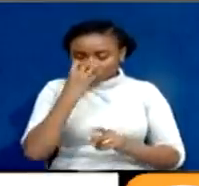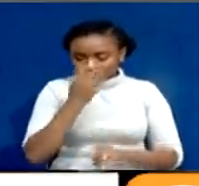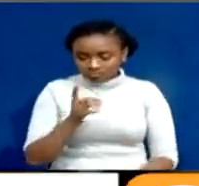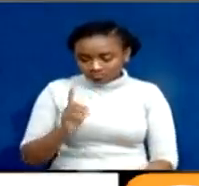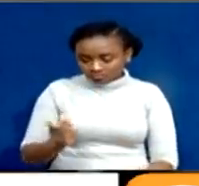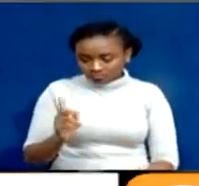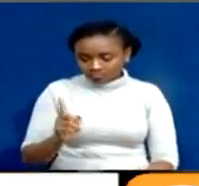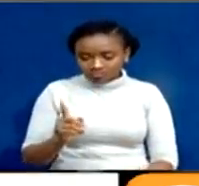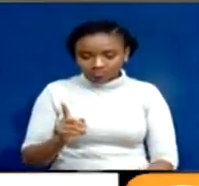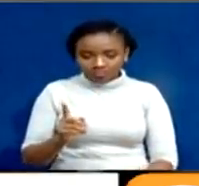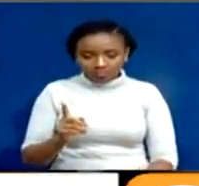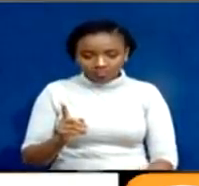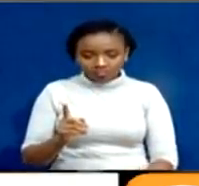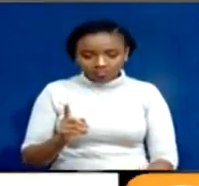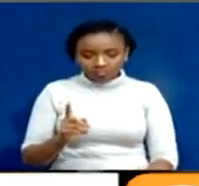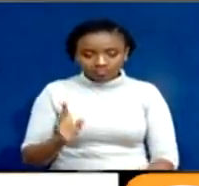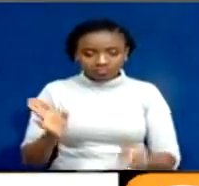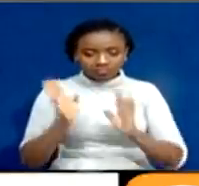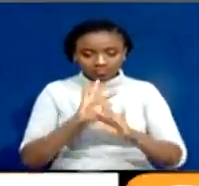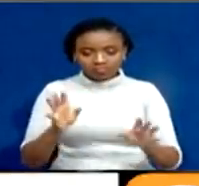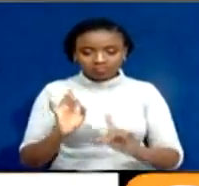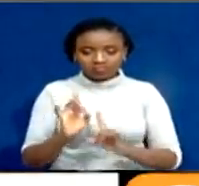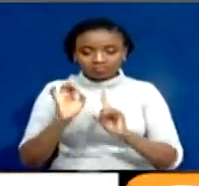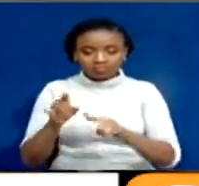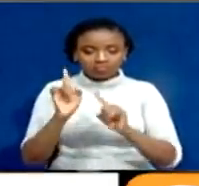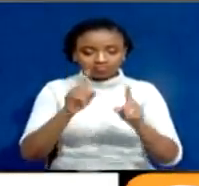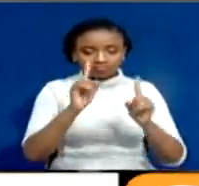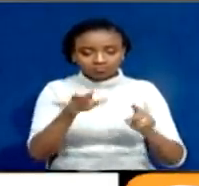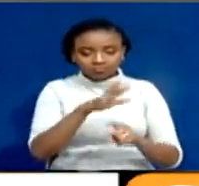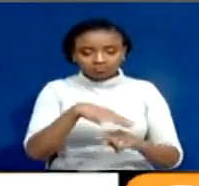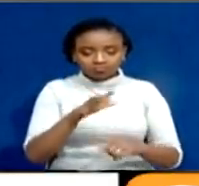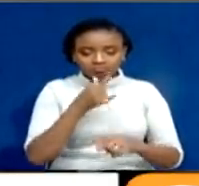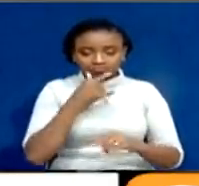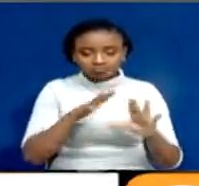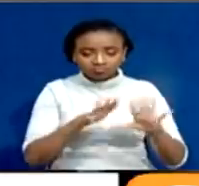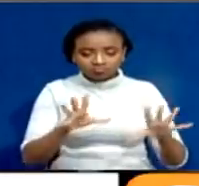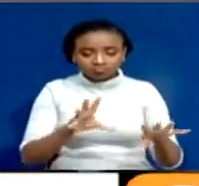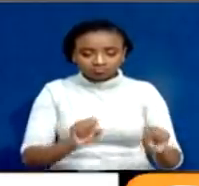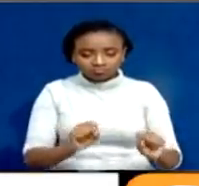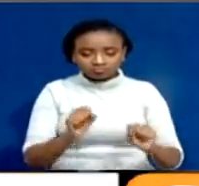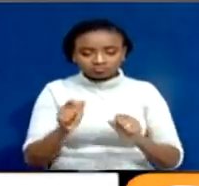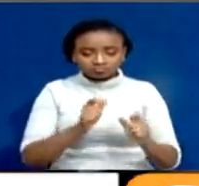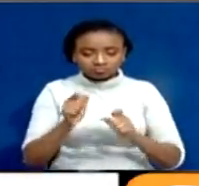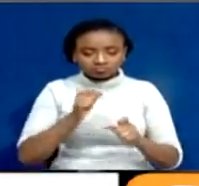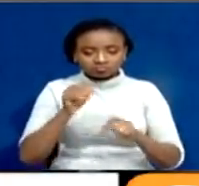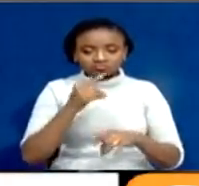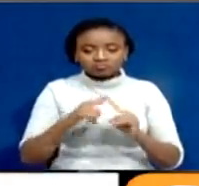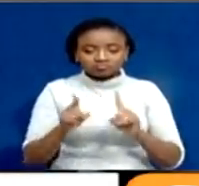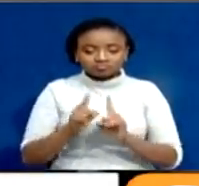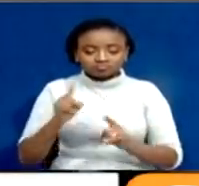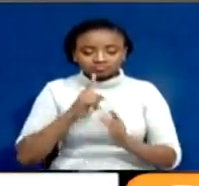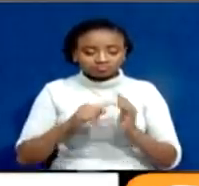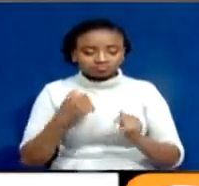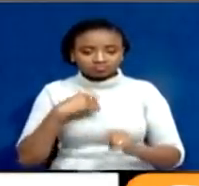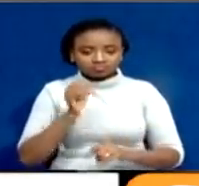Naibu Rais William Ruto ametamatisha ziara yake katika eneo la Nyanza na kusema kuwa hatishwi na wanaopanga kuvuruga kampeni